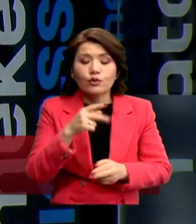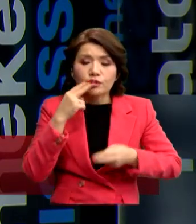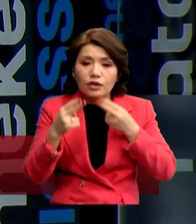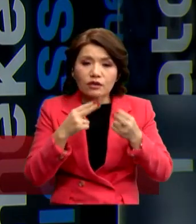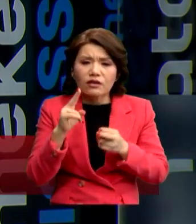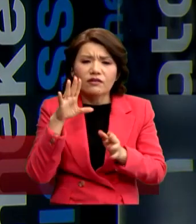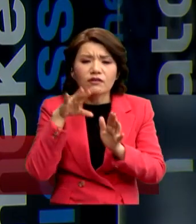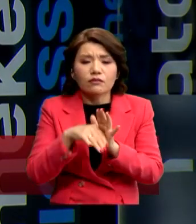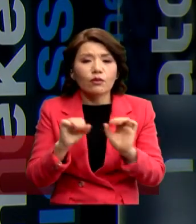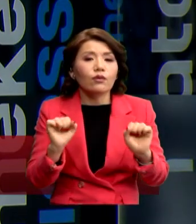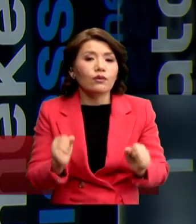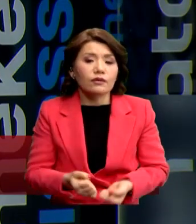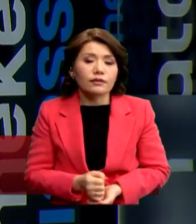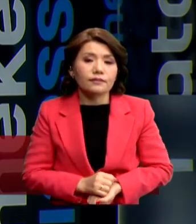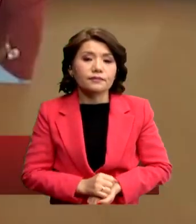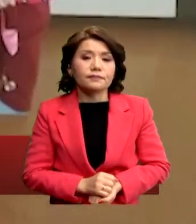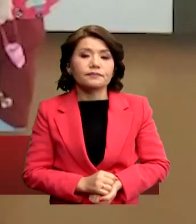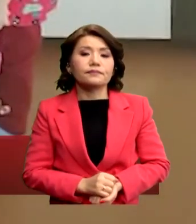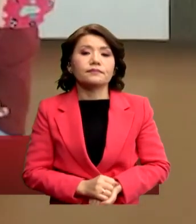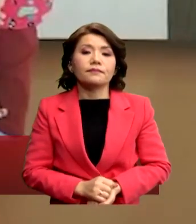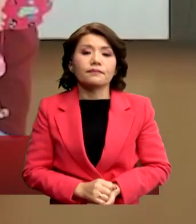в квартирах.